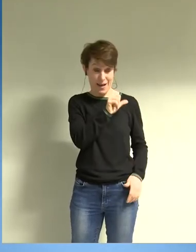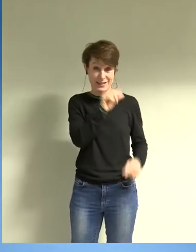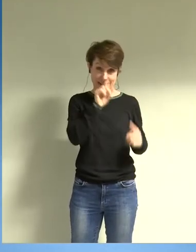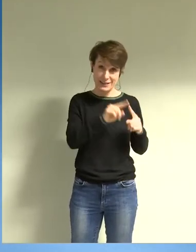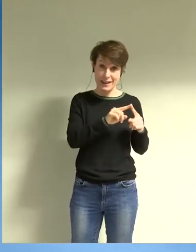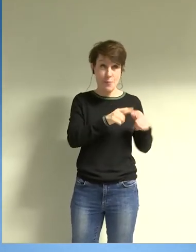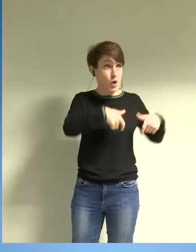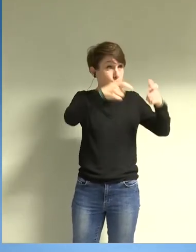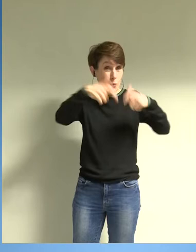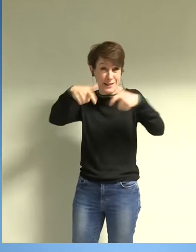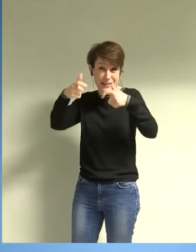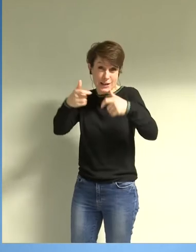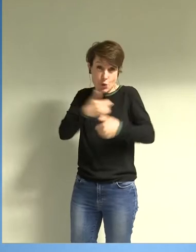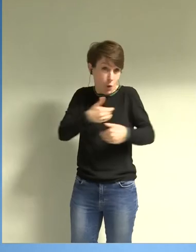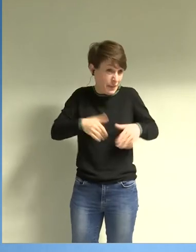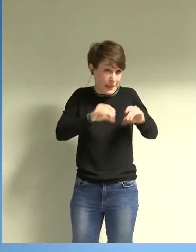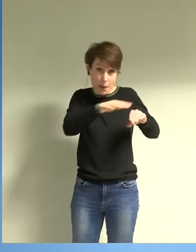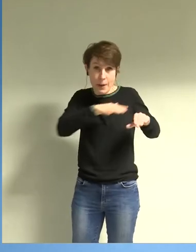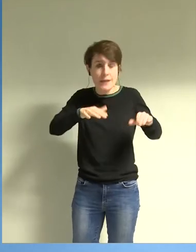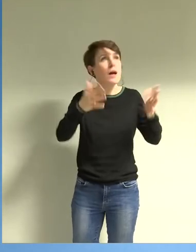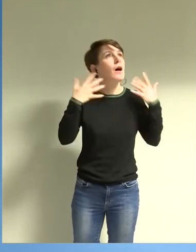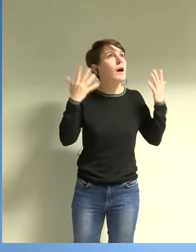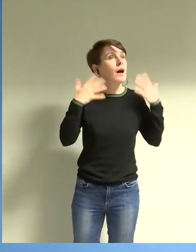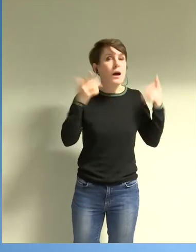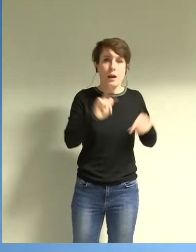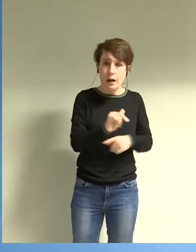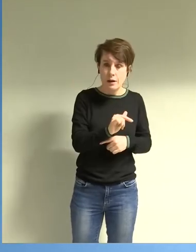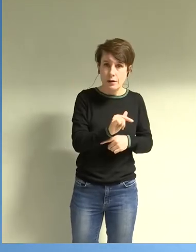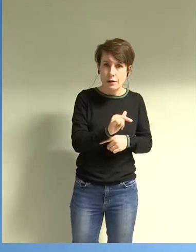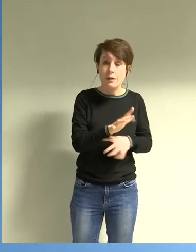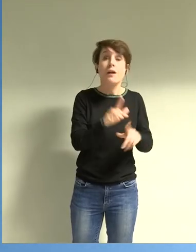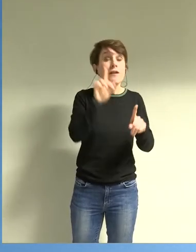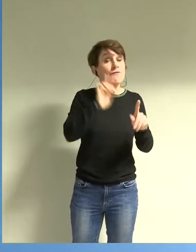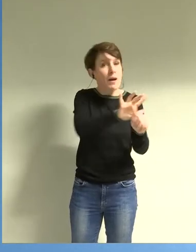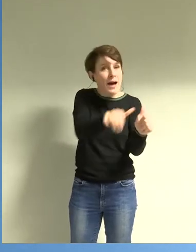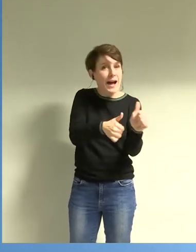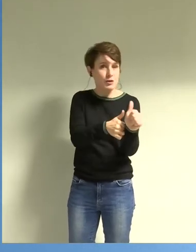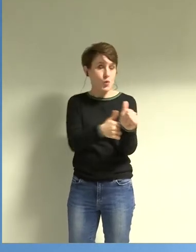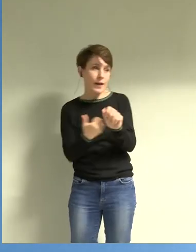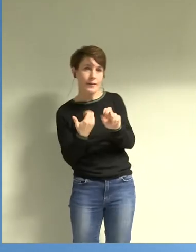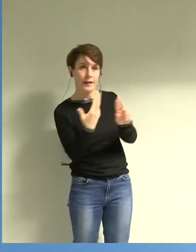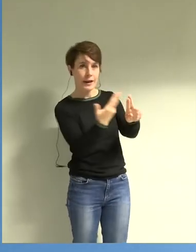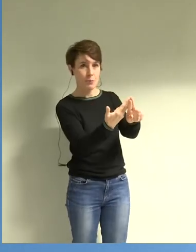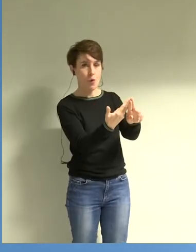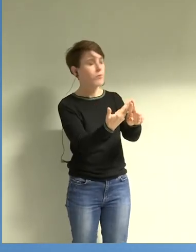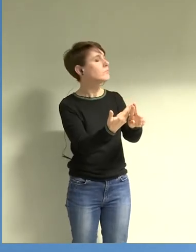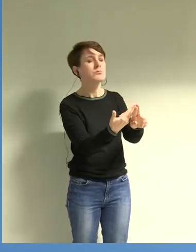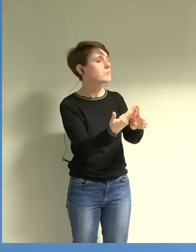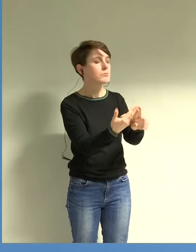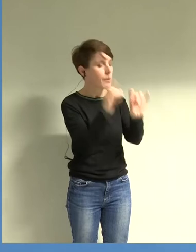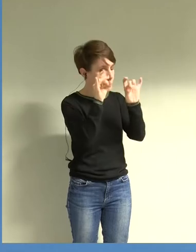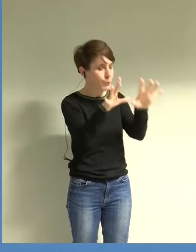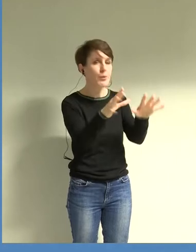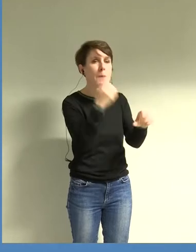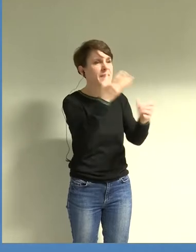dernier espace de respiration du quartier votre adjointe leur avait répondu qu'ils n'étaient pas les bienvenus